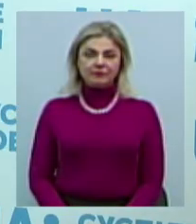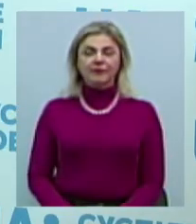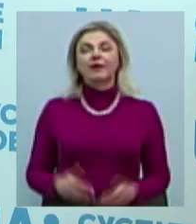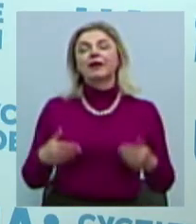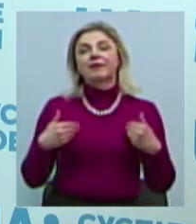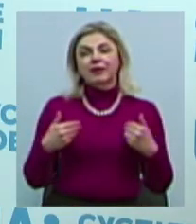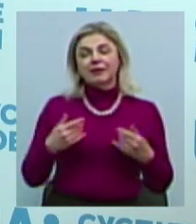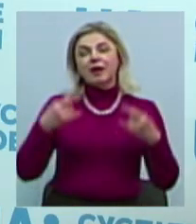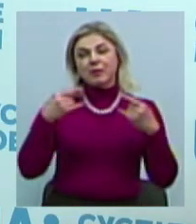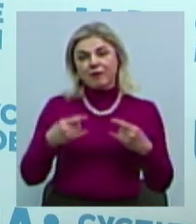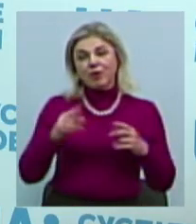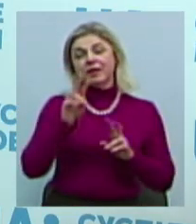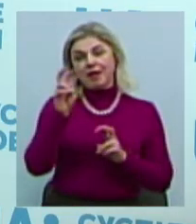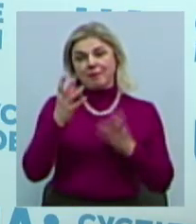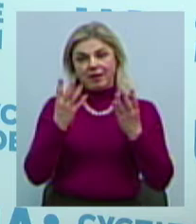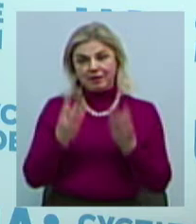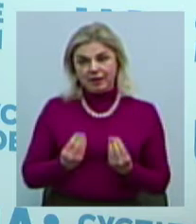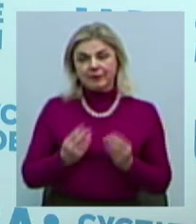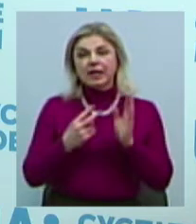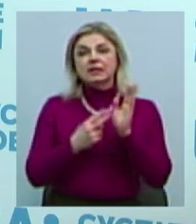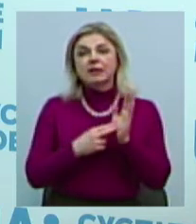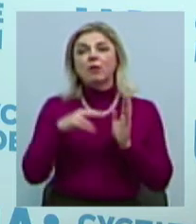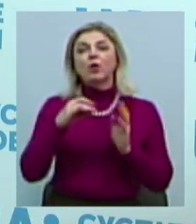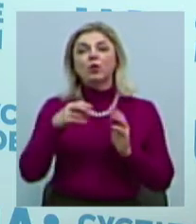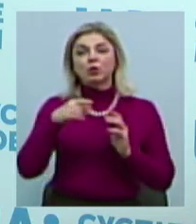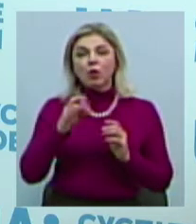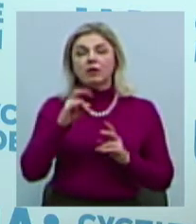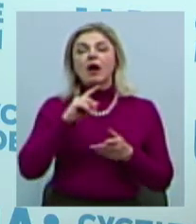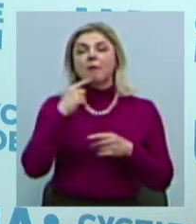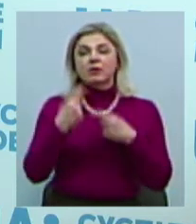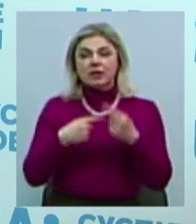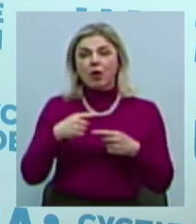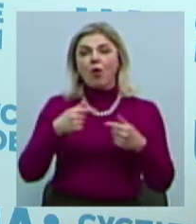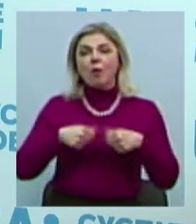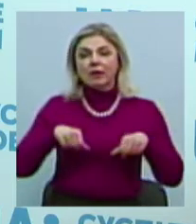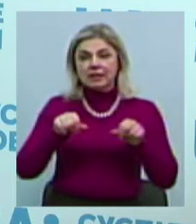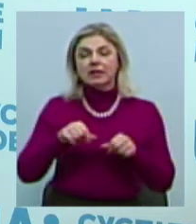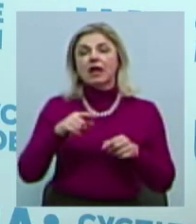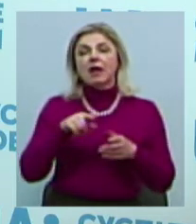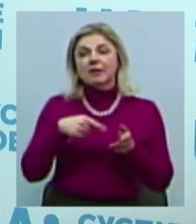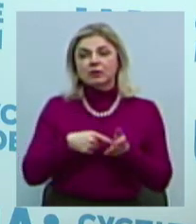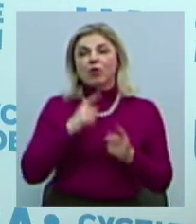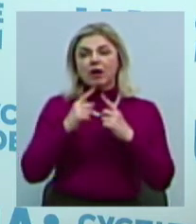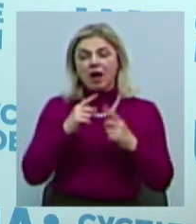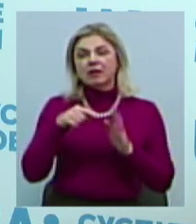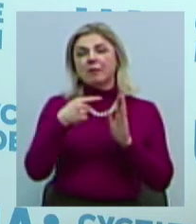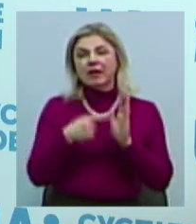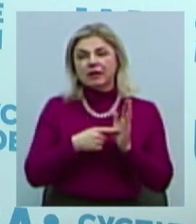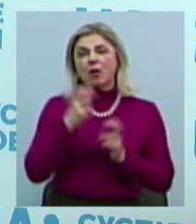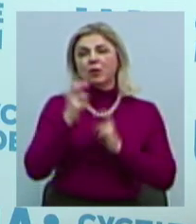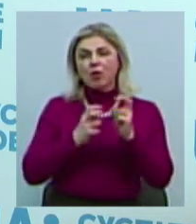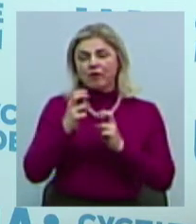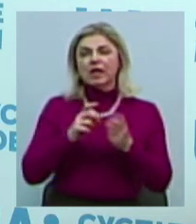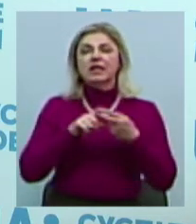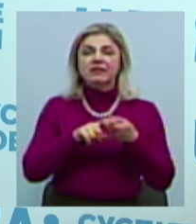Вітаю в прямому ефірі «Тема дня». 7 лютого на засіданні постійної комісії Миколаївської міської ради з питань промисловості, транспорту, енергозбереження,